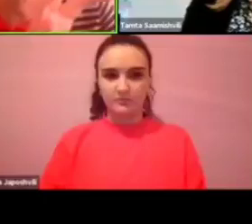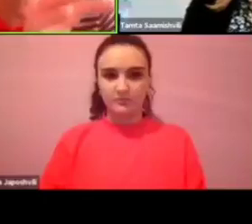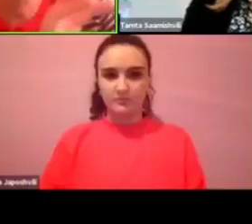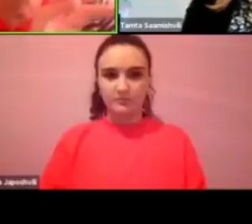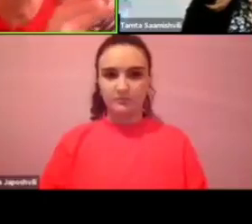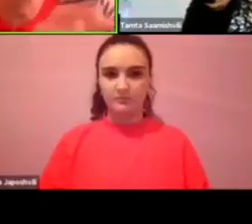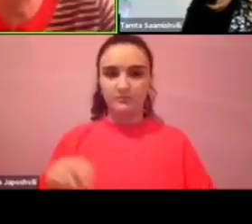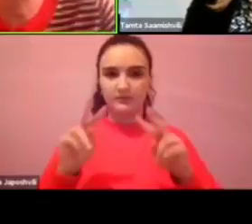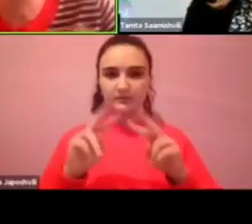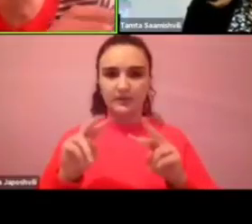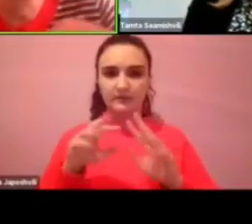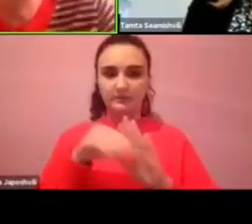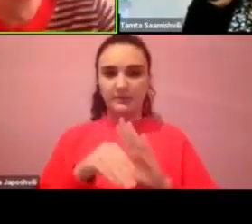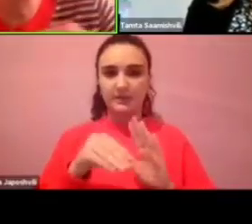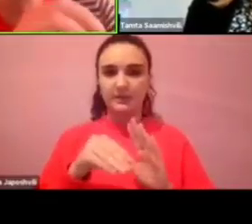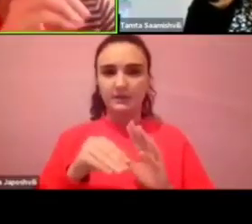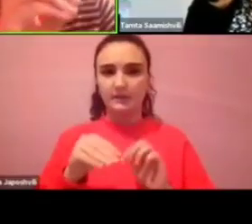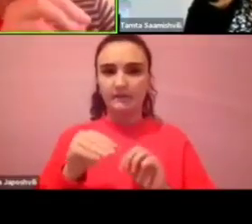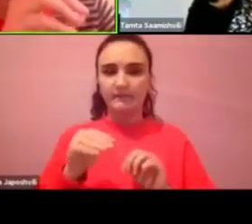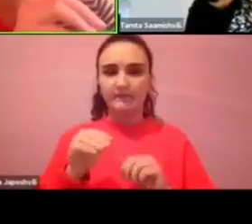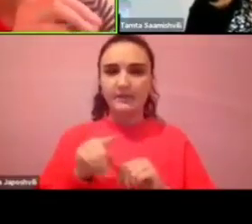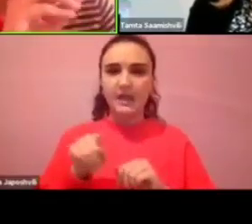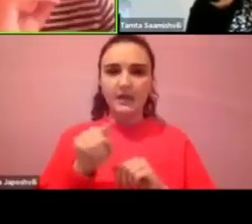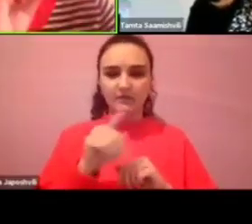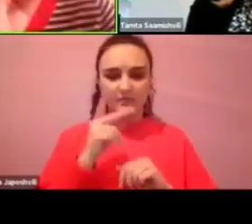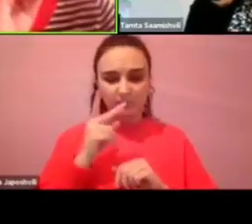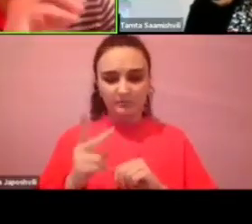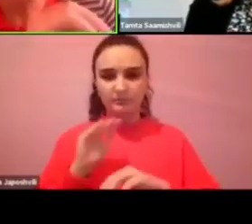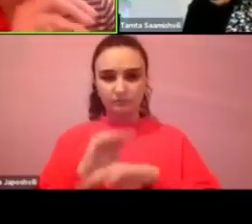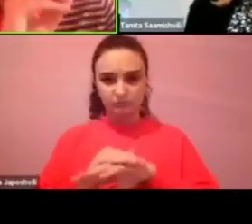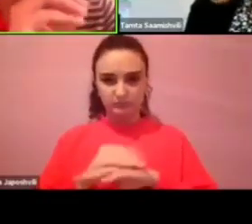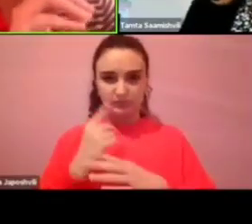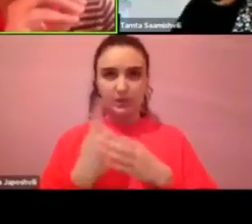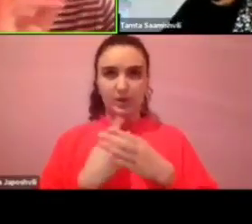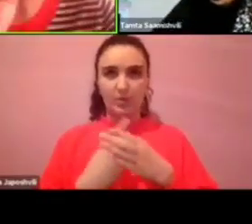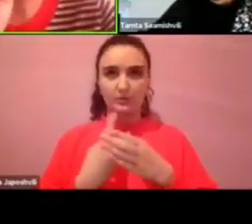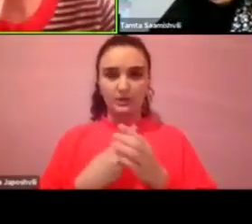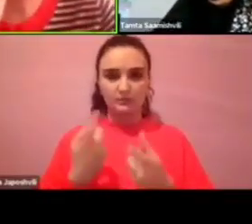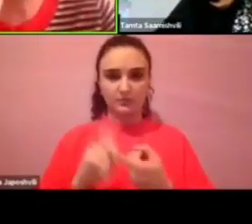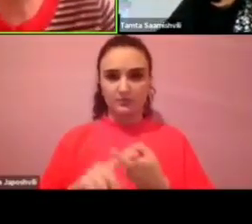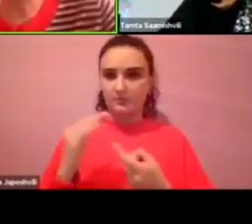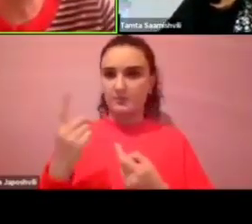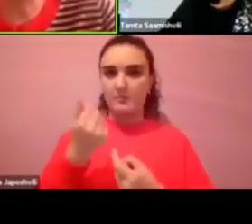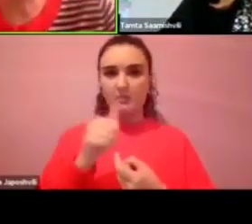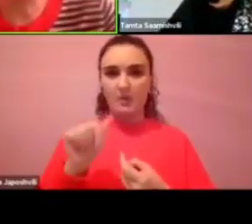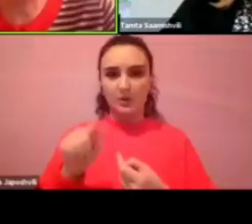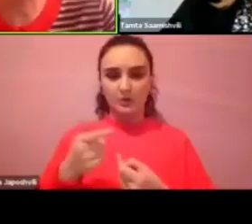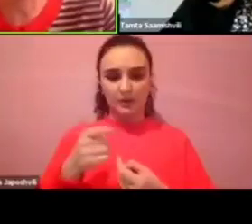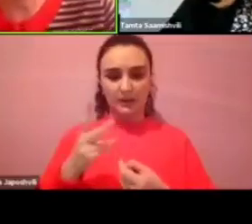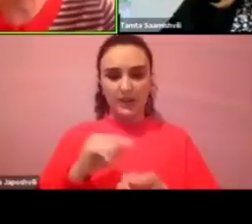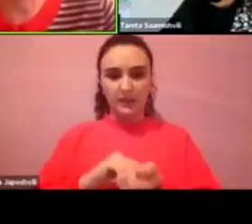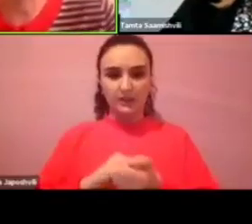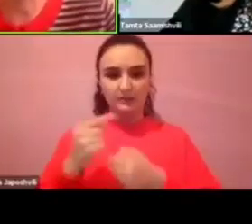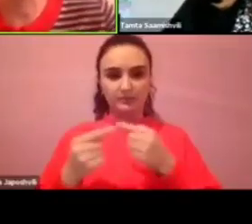კვლევები, ესე იგი ექსპერიმენტები ვირთაგვებზე და შენიშნეს, რომ აუტიზმი ასოცირდება არა მარტო იმ გენებში,